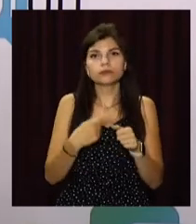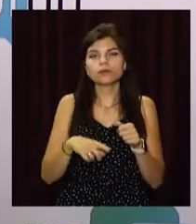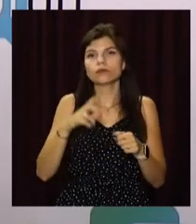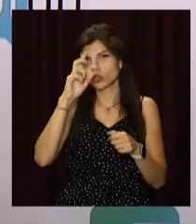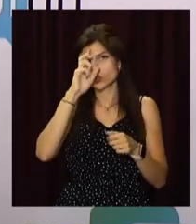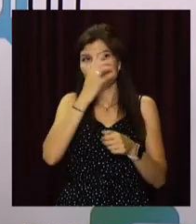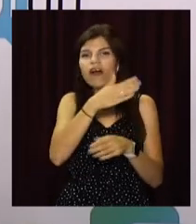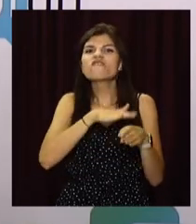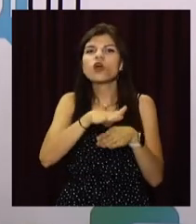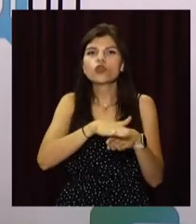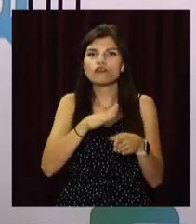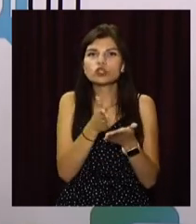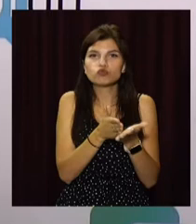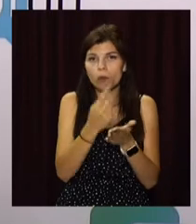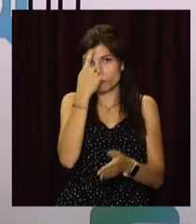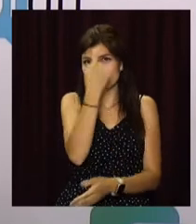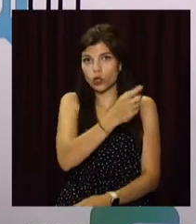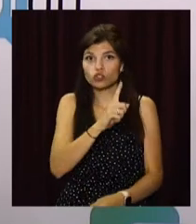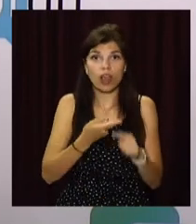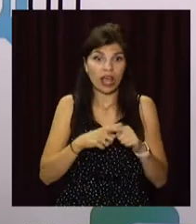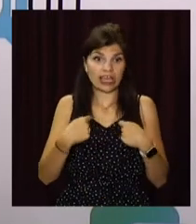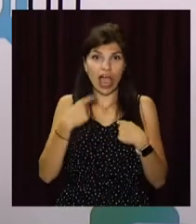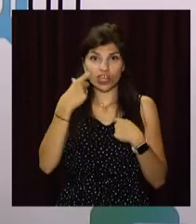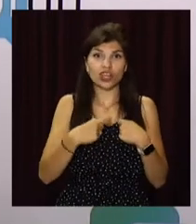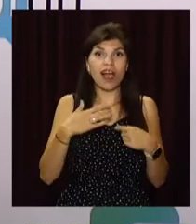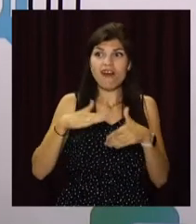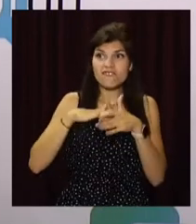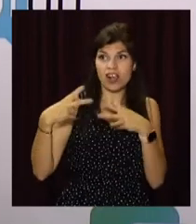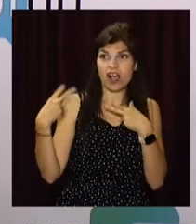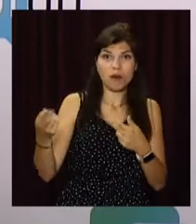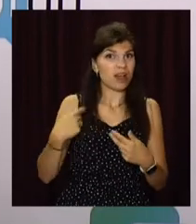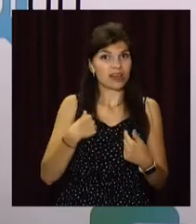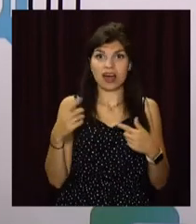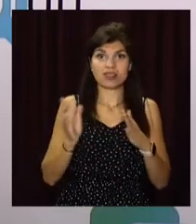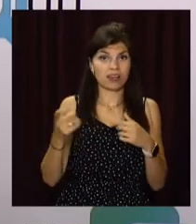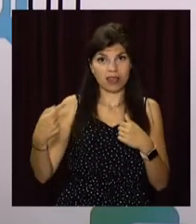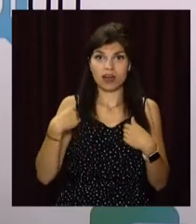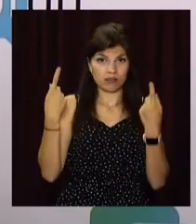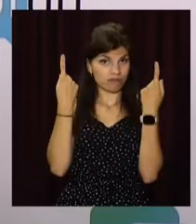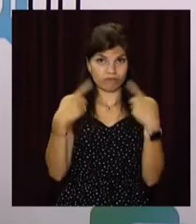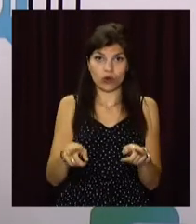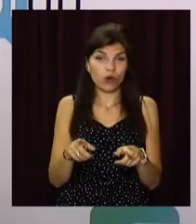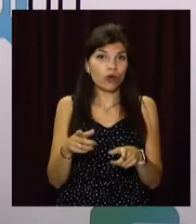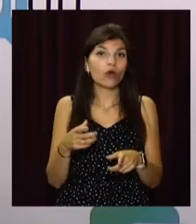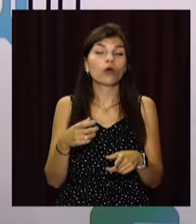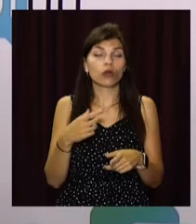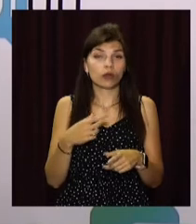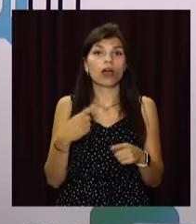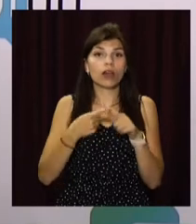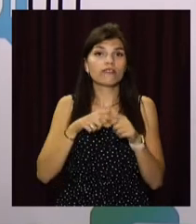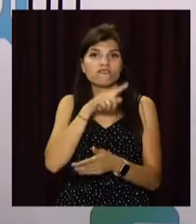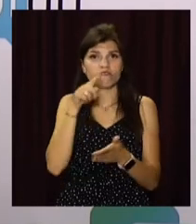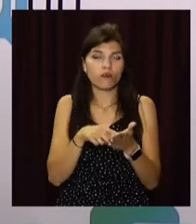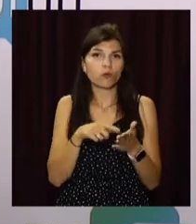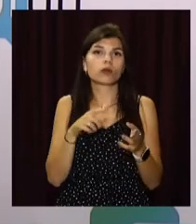державної виконавчої служби, повідомити, що це він є іншою особою і не є стороною там учасником виконавчого провадження, відповідно, щоб це питання могло